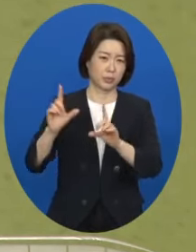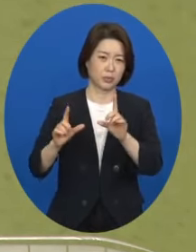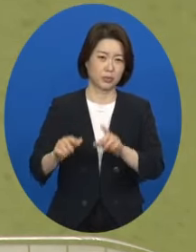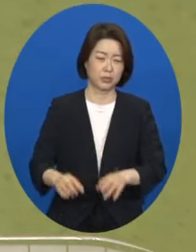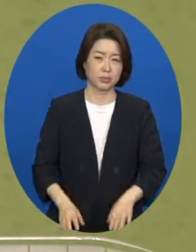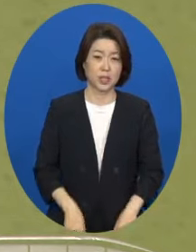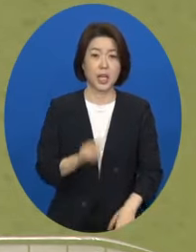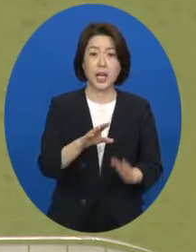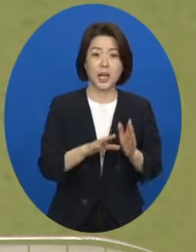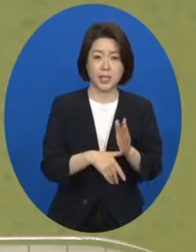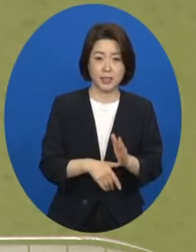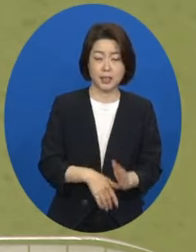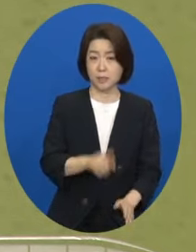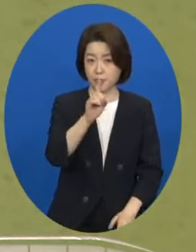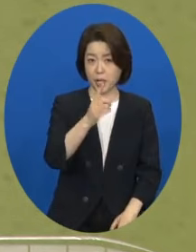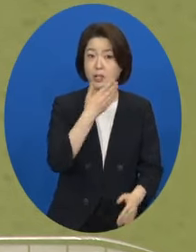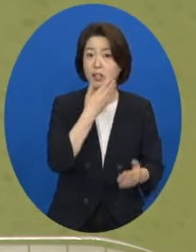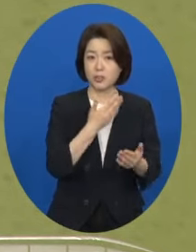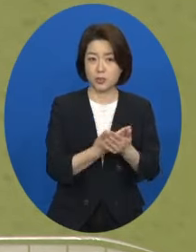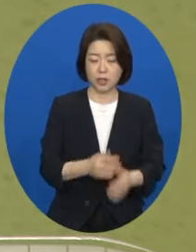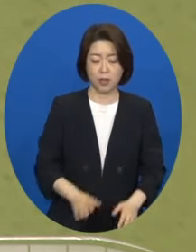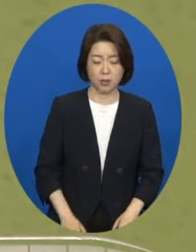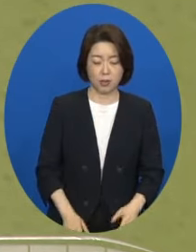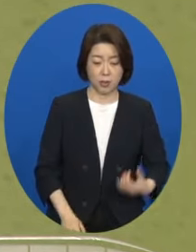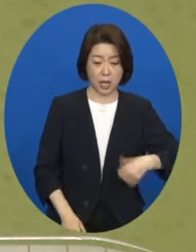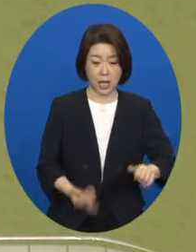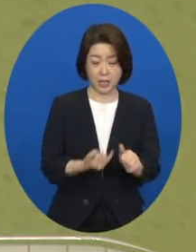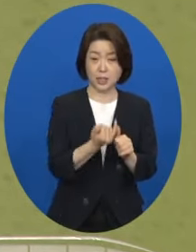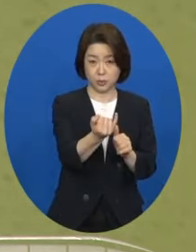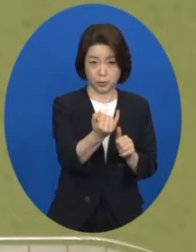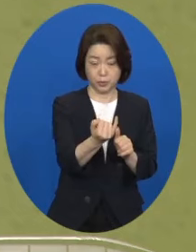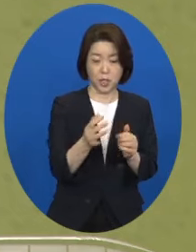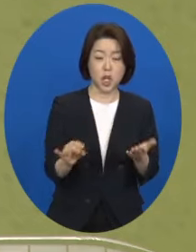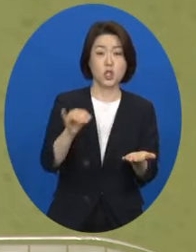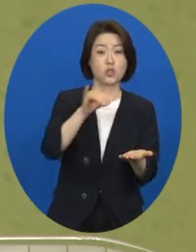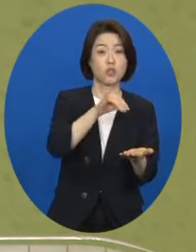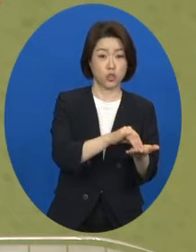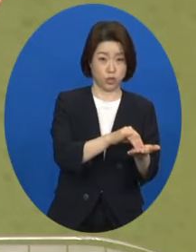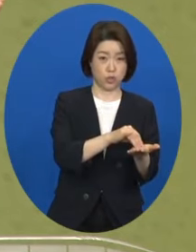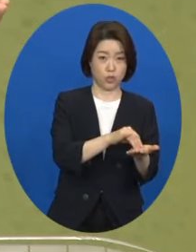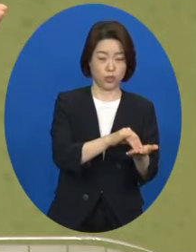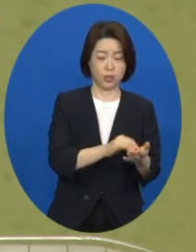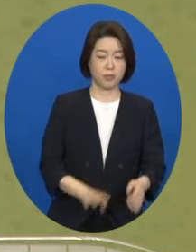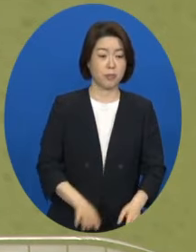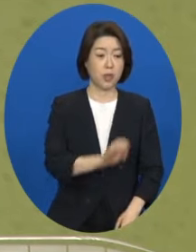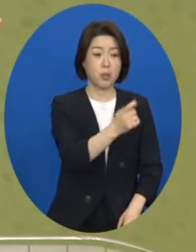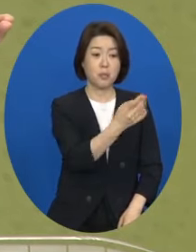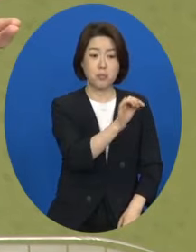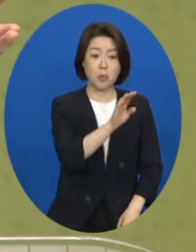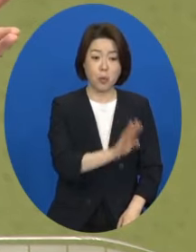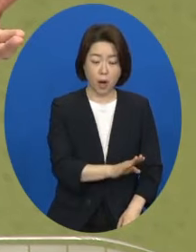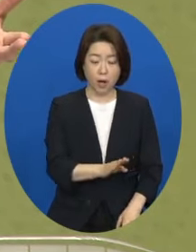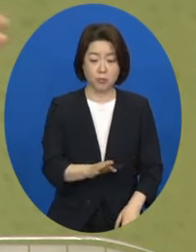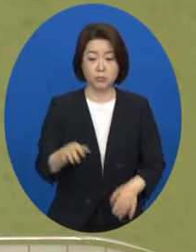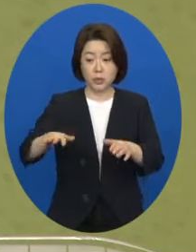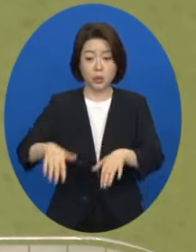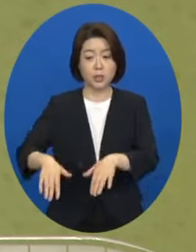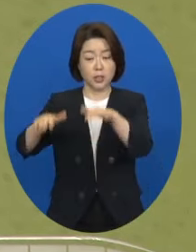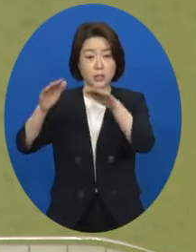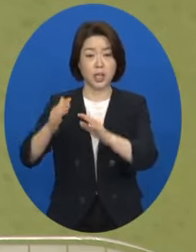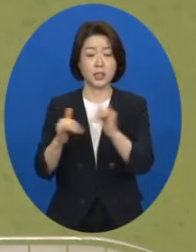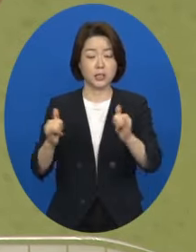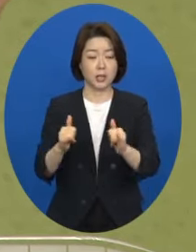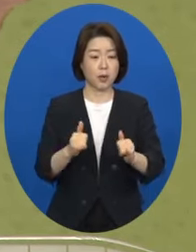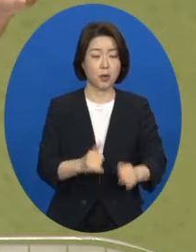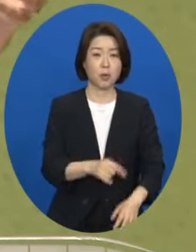이때 그래도 하나 이제 이 며느리가 있었어요. 룻이 있었는데 이 룻은 이제 모압 출신이니까 굳이 베들레헴으로 돌아올 필요가 없었어요. 너는 이제